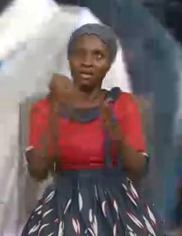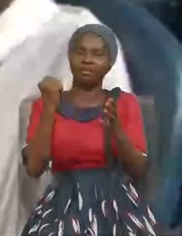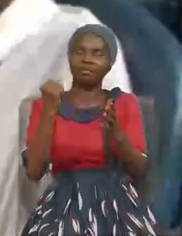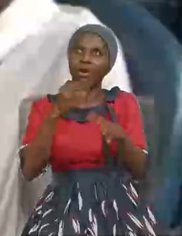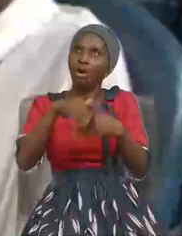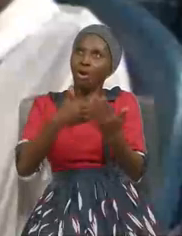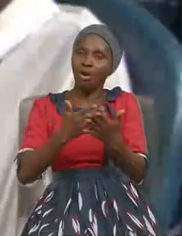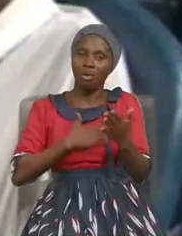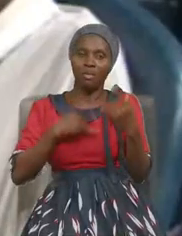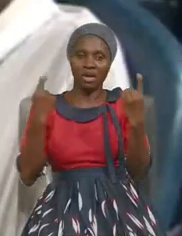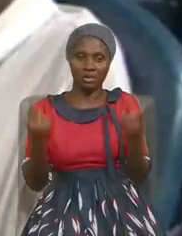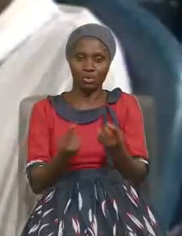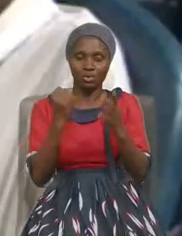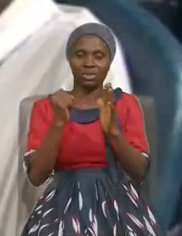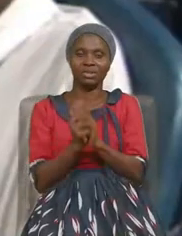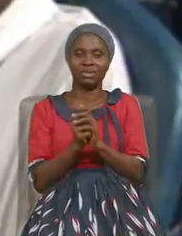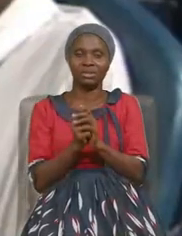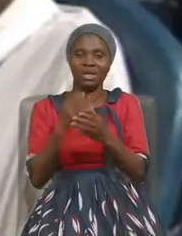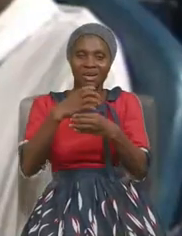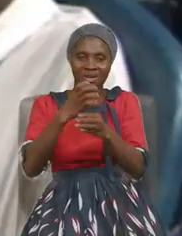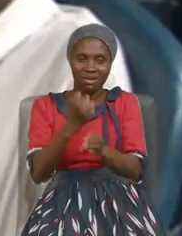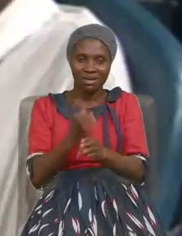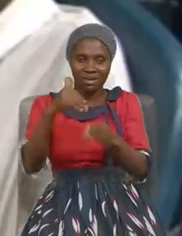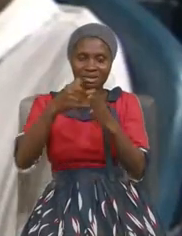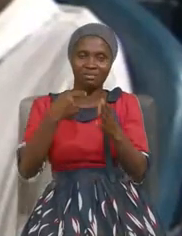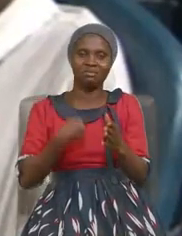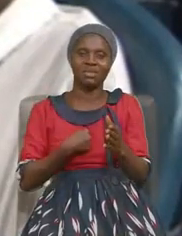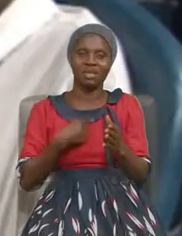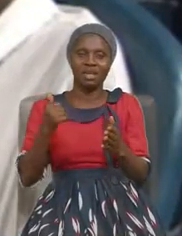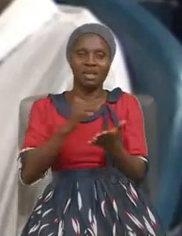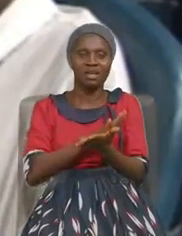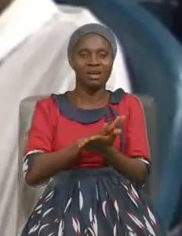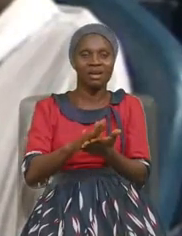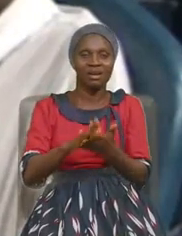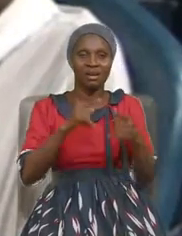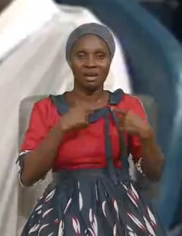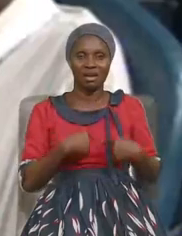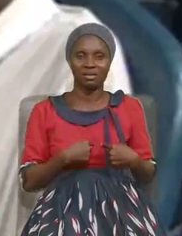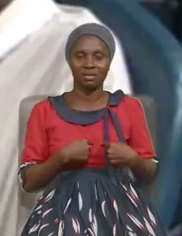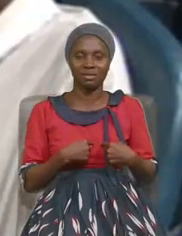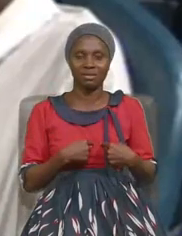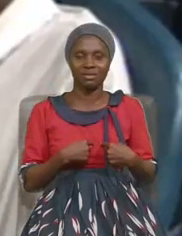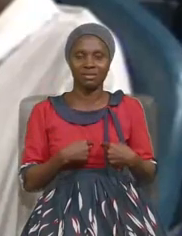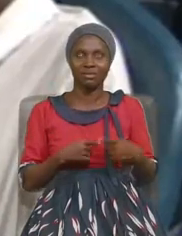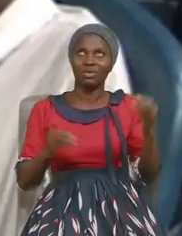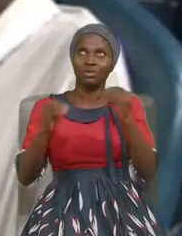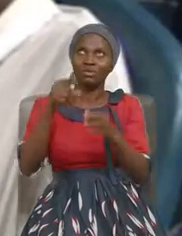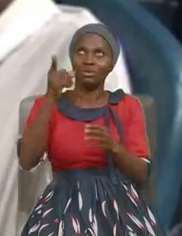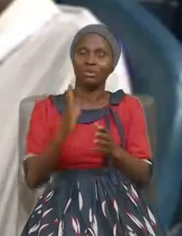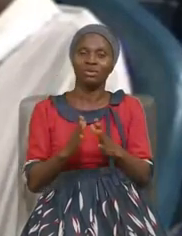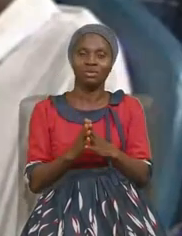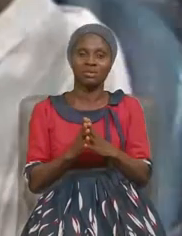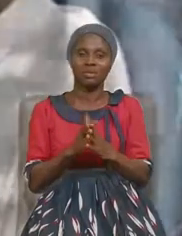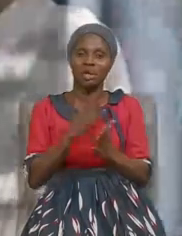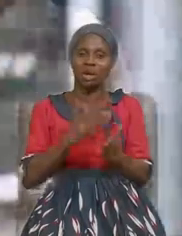iniquités. Oh Dieu, crée en moi un cœur pur. Oh Dieu, et renouvelle